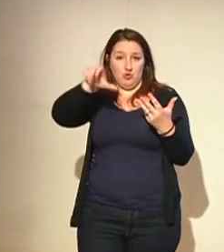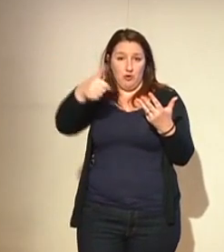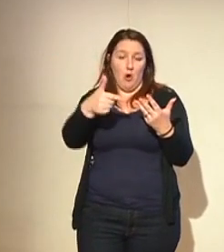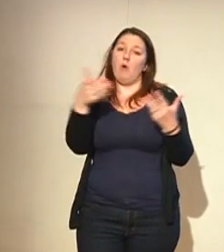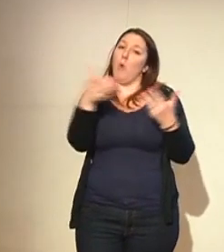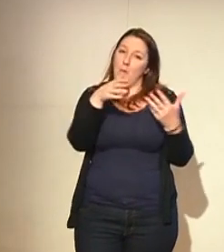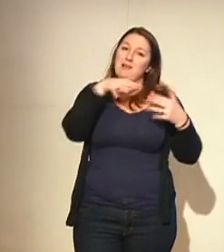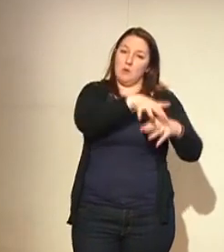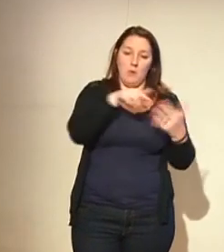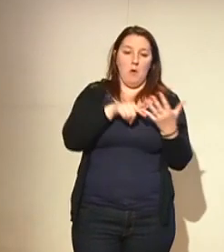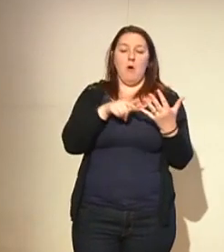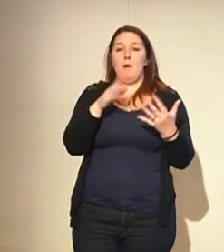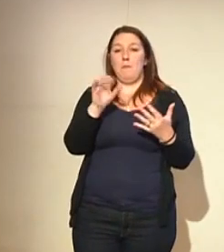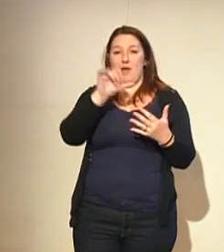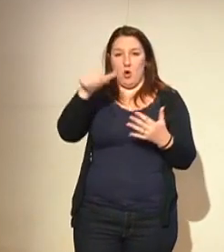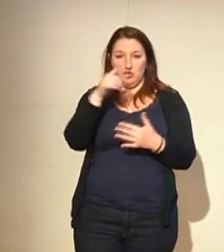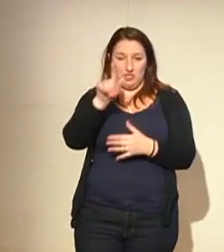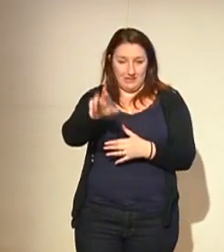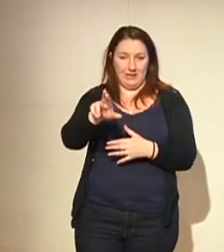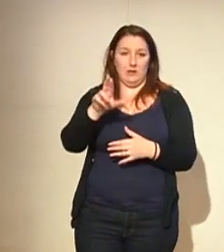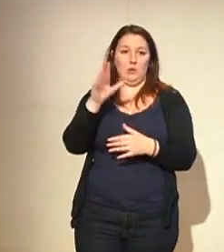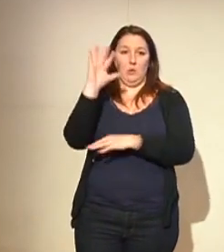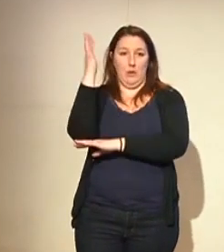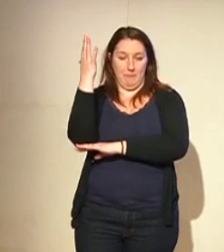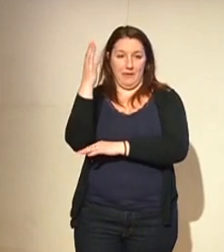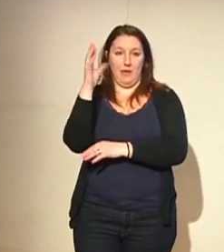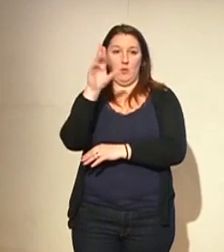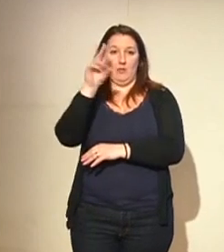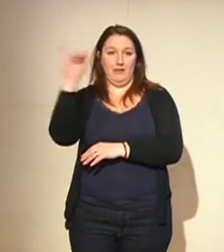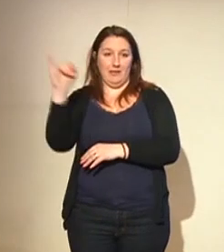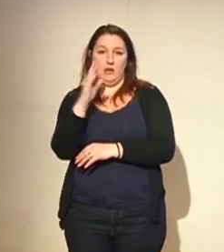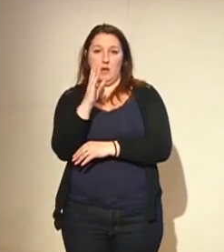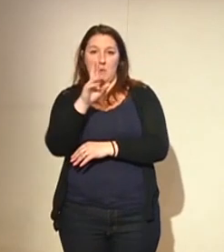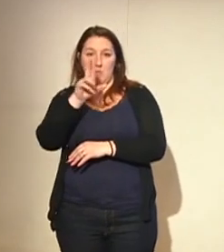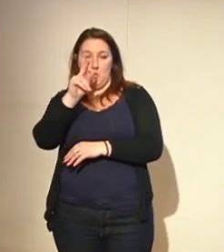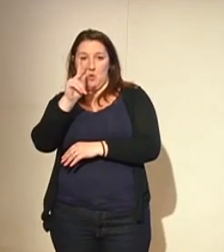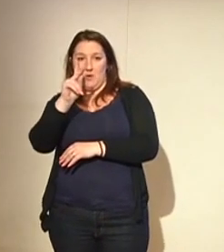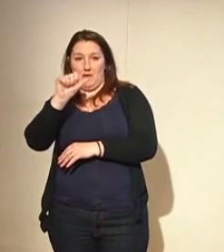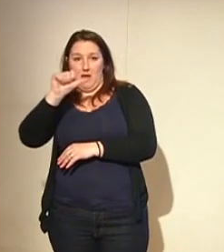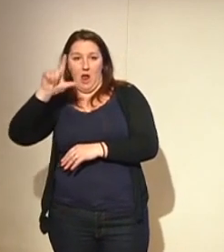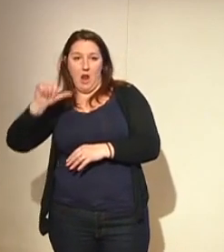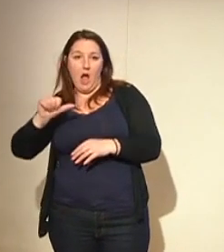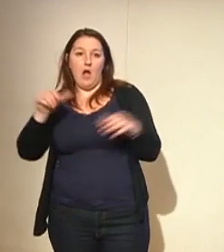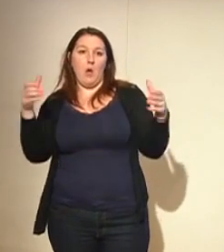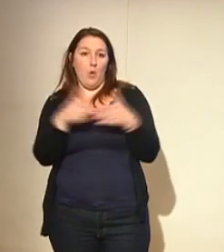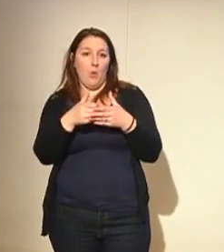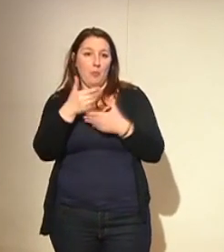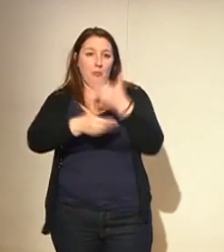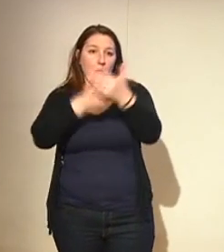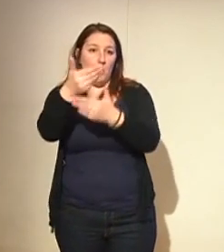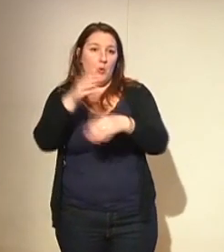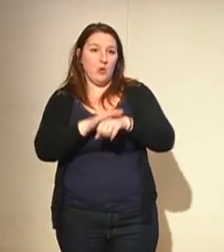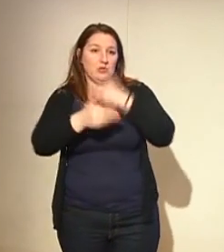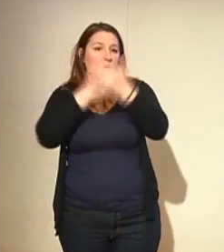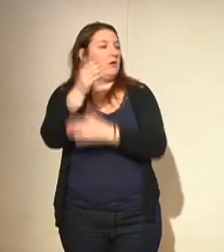Béranger pour l'umpudi Madame bouala pour le groupe gauche et progrès non je si vous pouvez distinguer